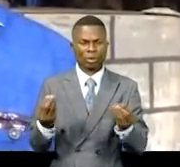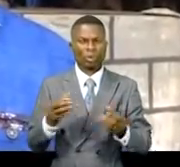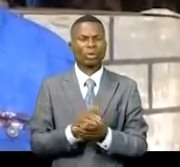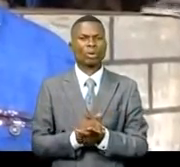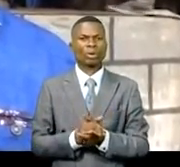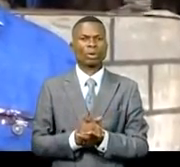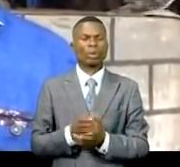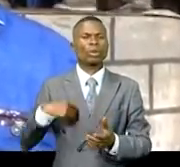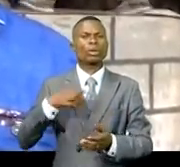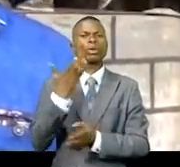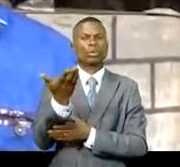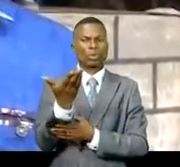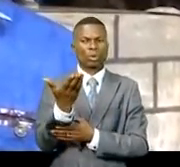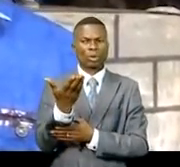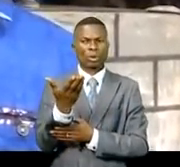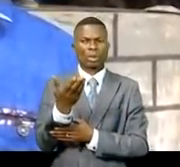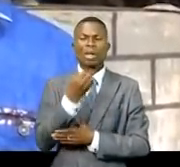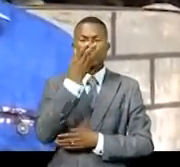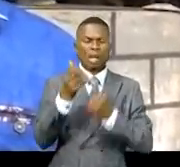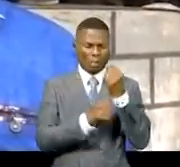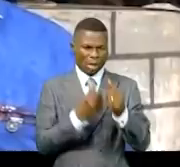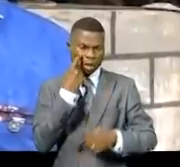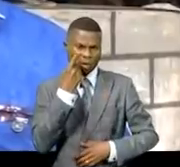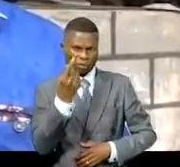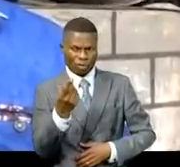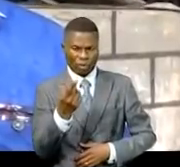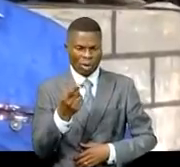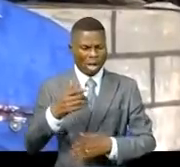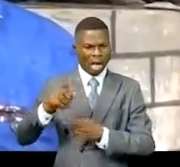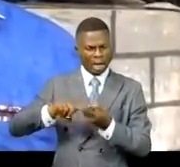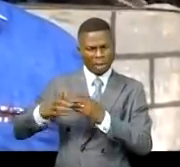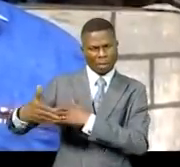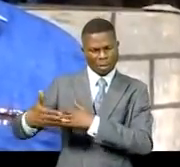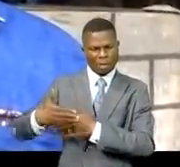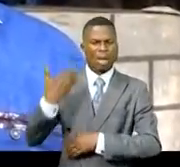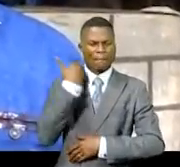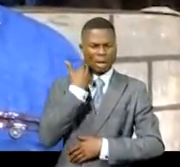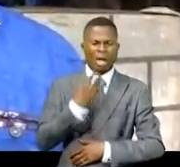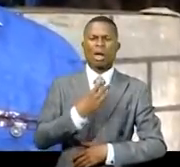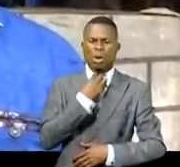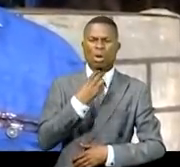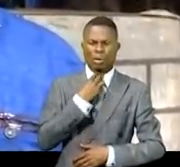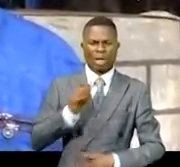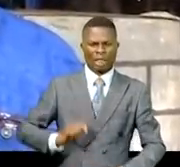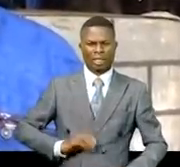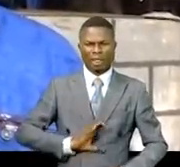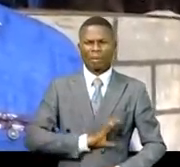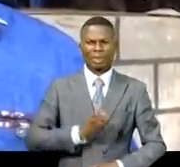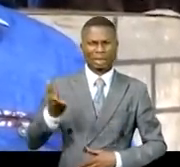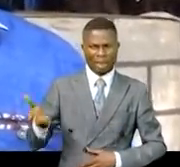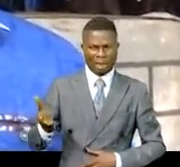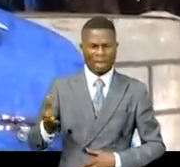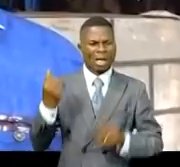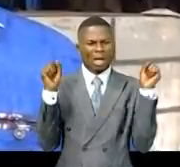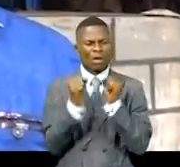nous insistons que quand quelqu'un constate de ses côtés un malade, quelqu'un qui pousse, quelqu'un qui fait la